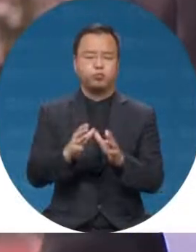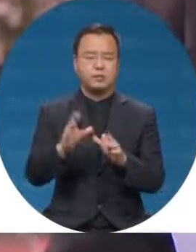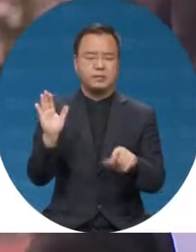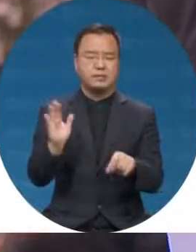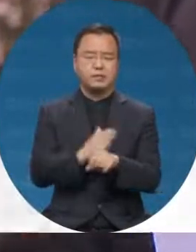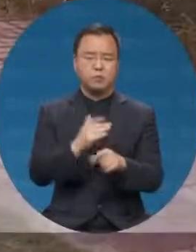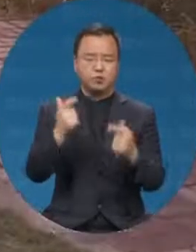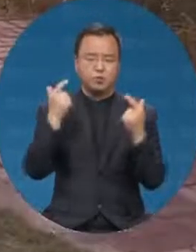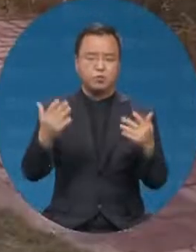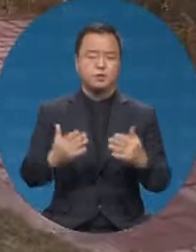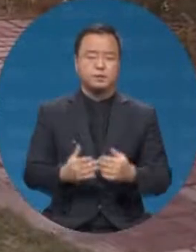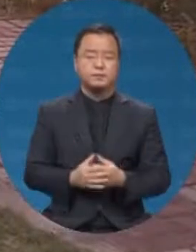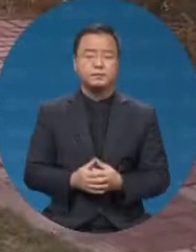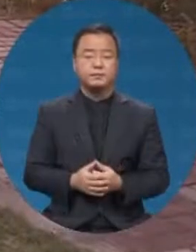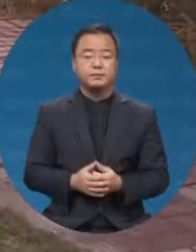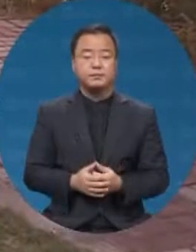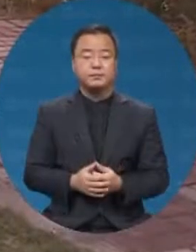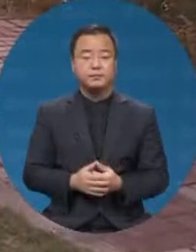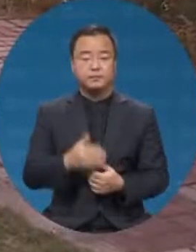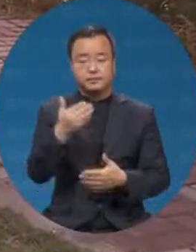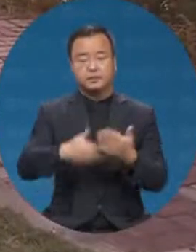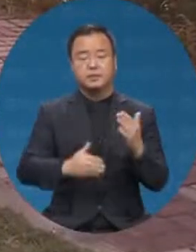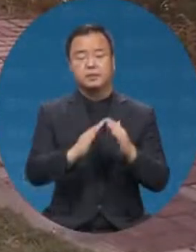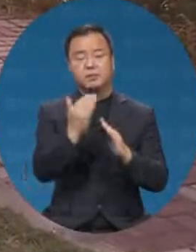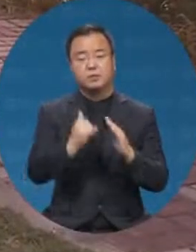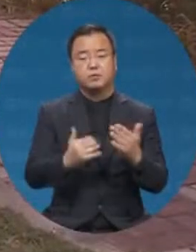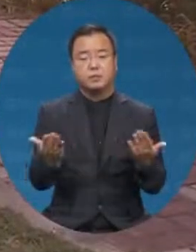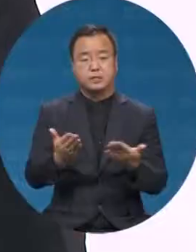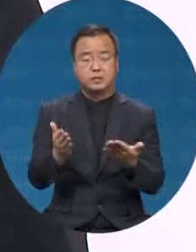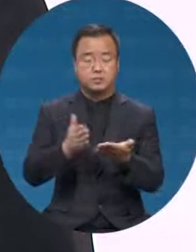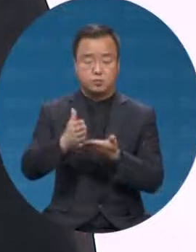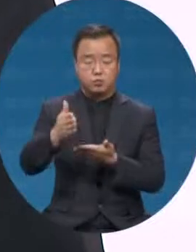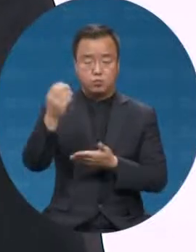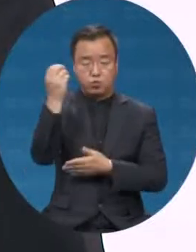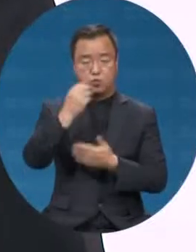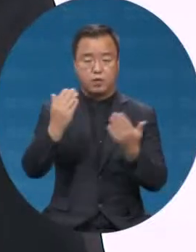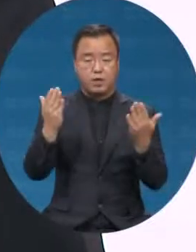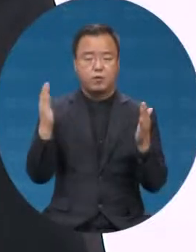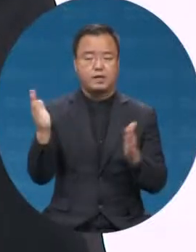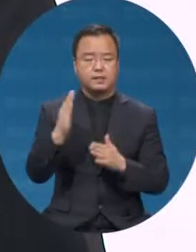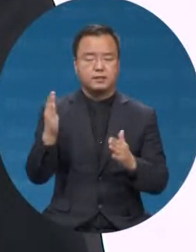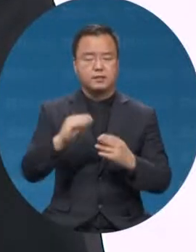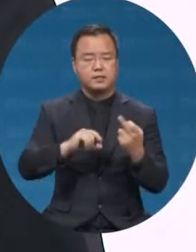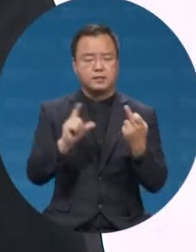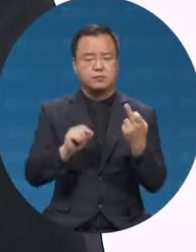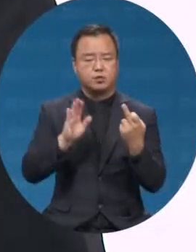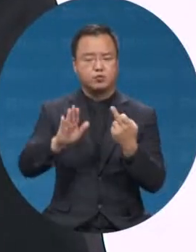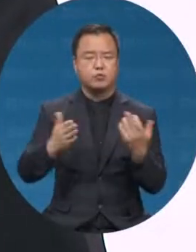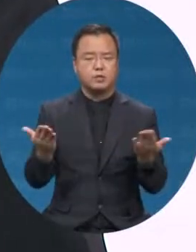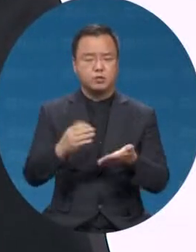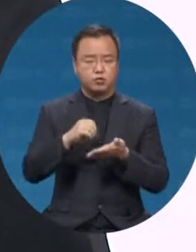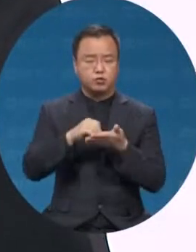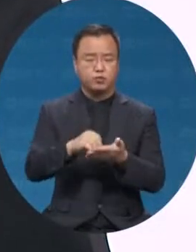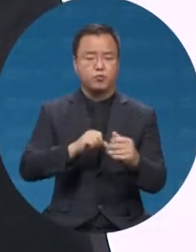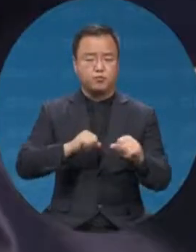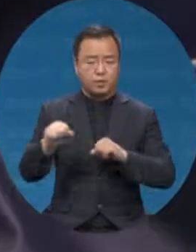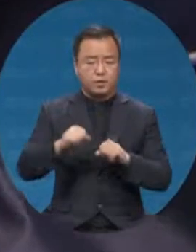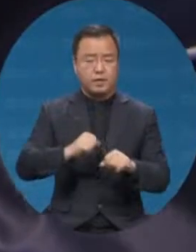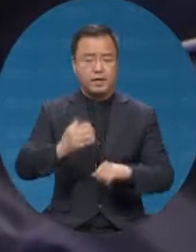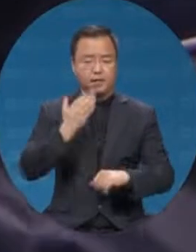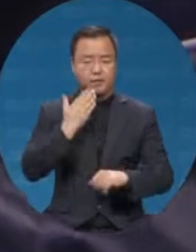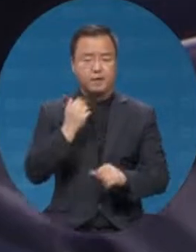잘못입니다. 유가족은 직업계고 학생들이 매년 12월 이후에나 취업활동을 하도록 하는 내용의